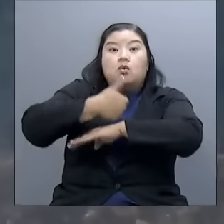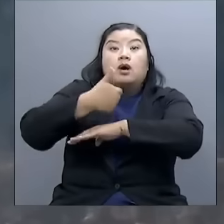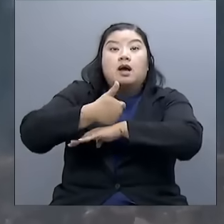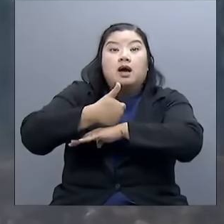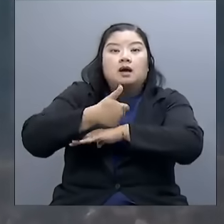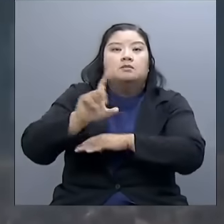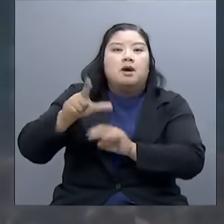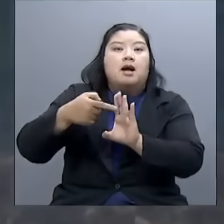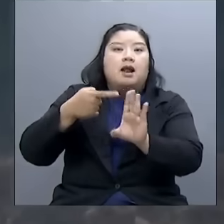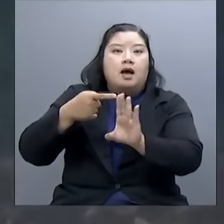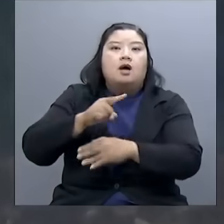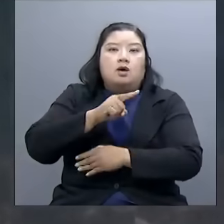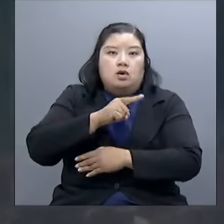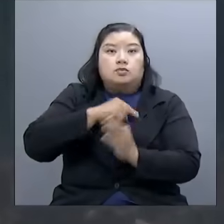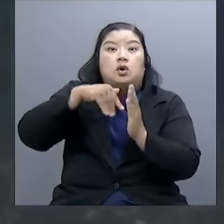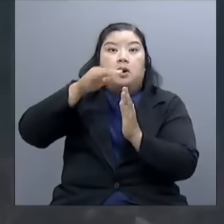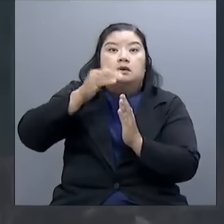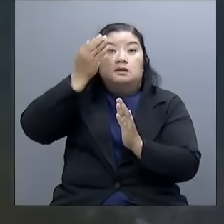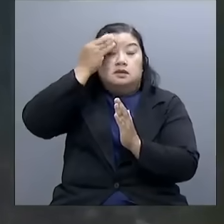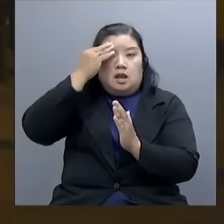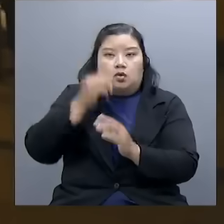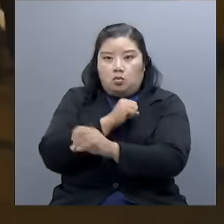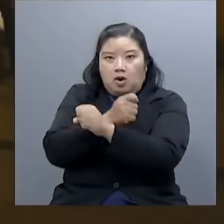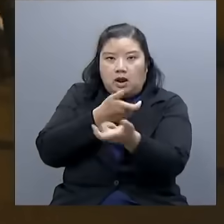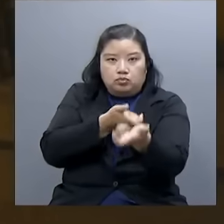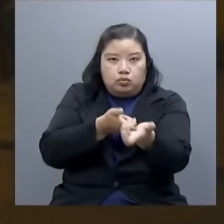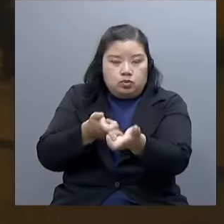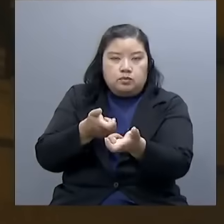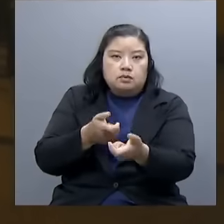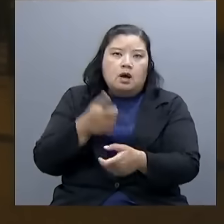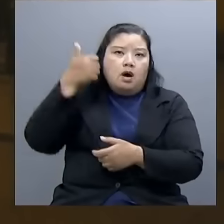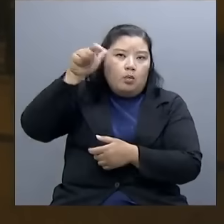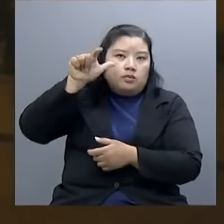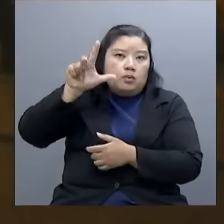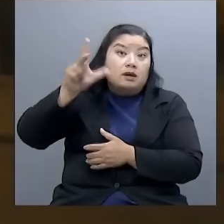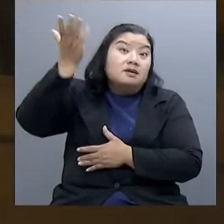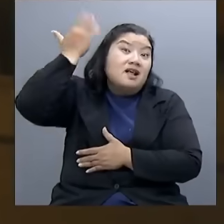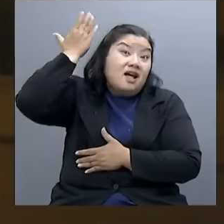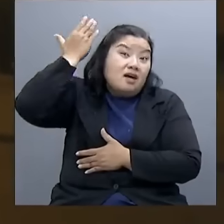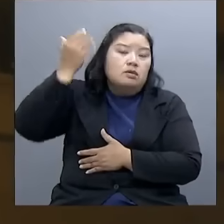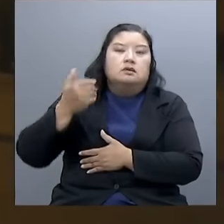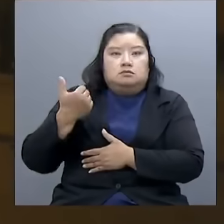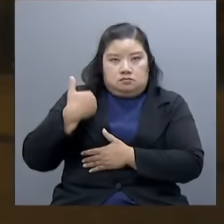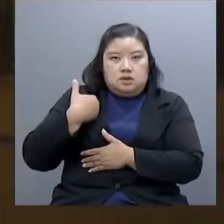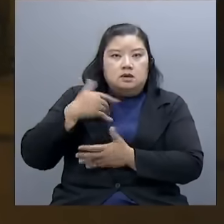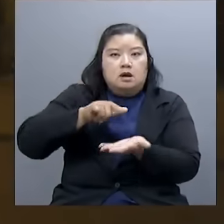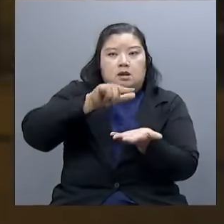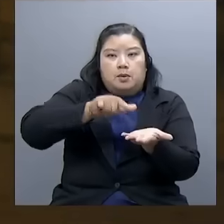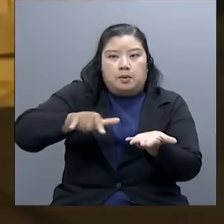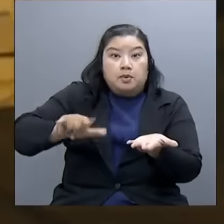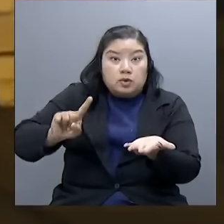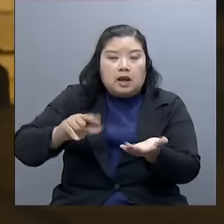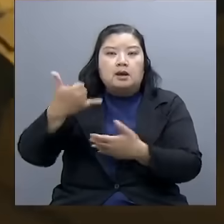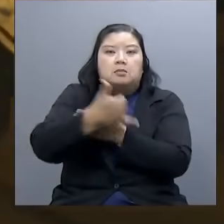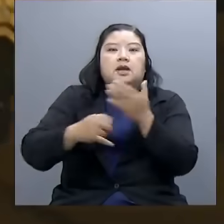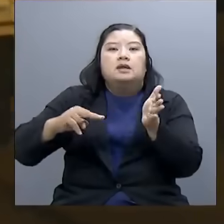วรบพรมแดนทางตอนเหนือของอิสราเอลโดยเมื่อไม่กี่วันที่ผ่านมาคุณผู้ชม สนามบินในกรุงดามัสกัสและอเลปโปของซีเรีย